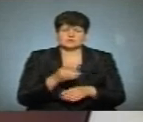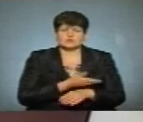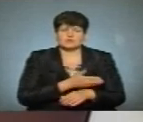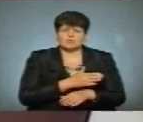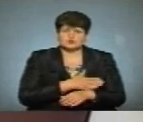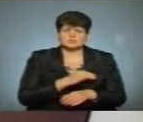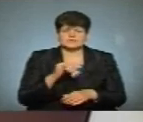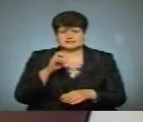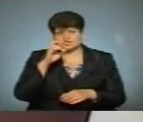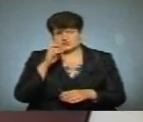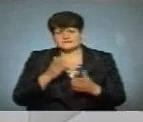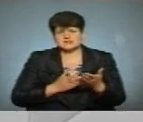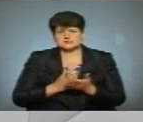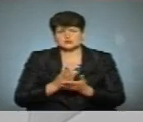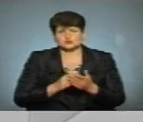та державних служб.